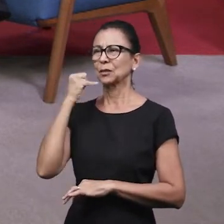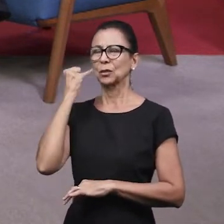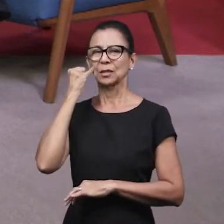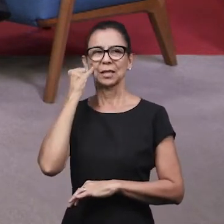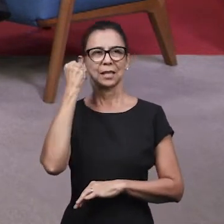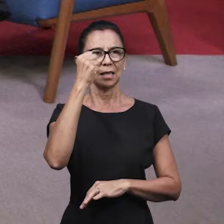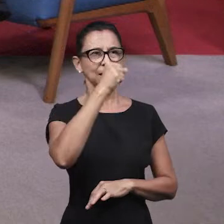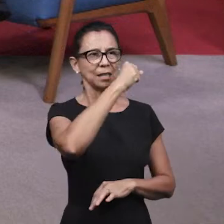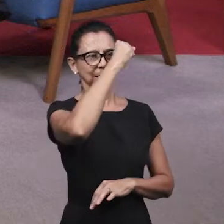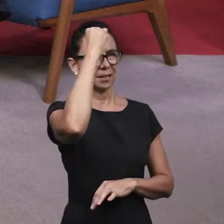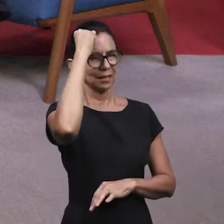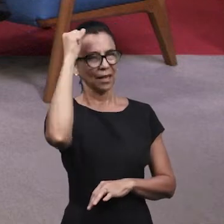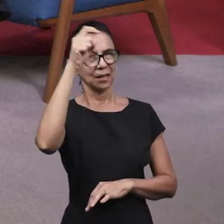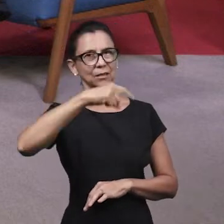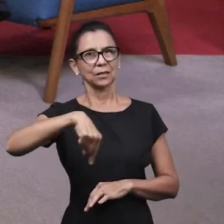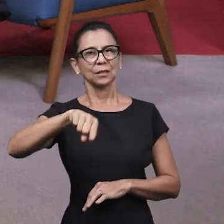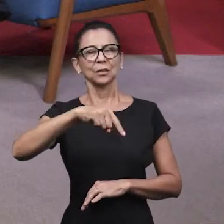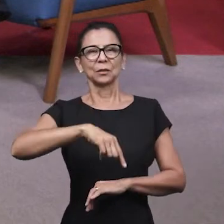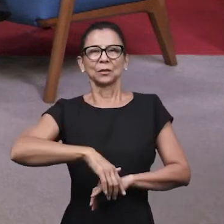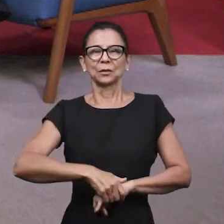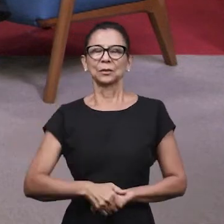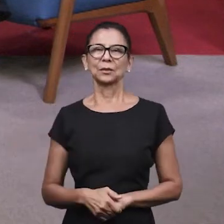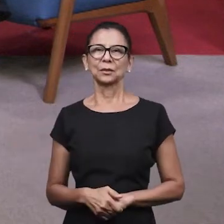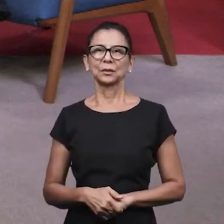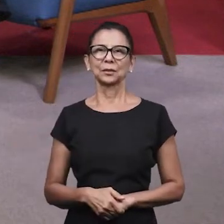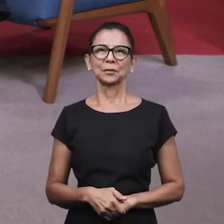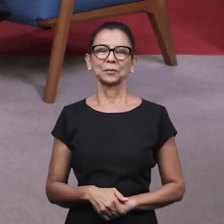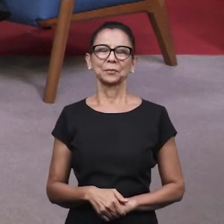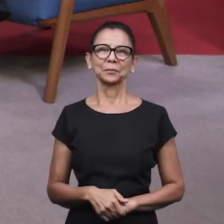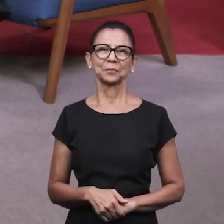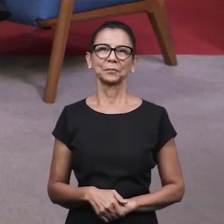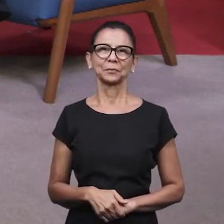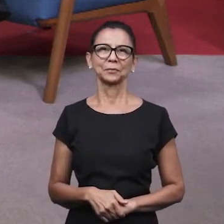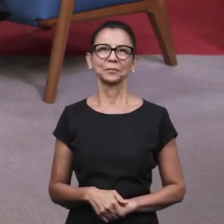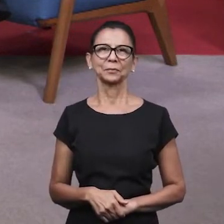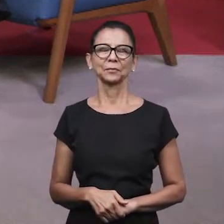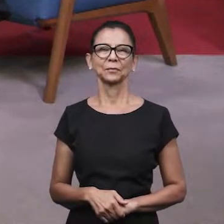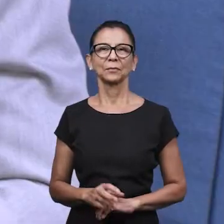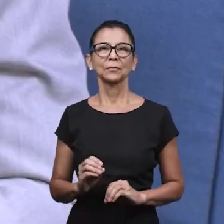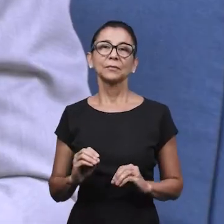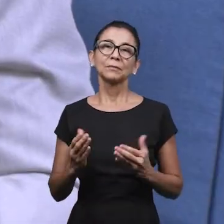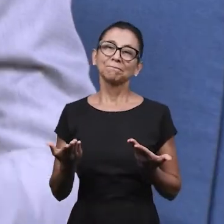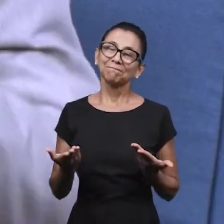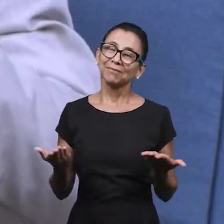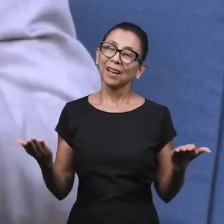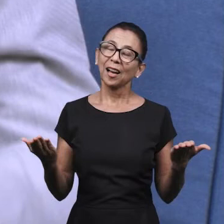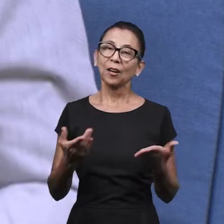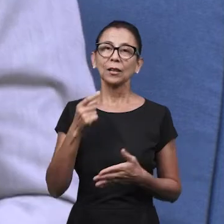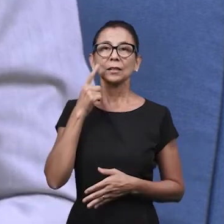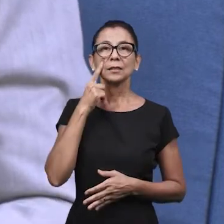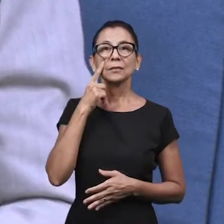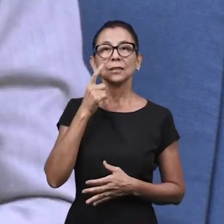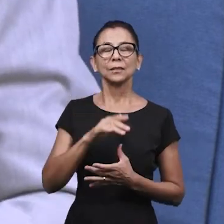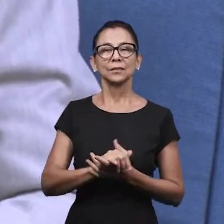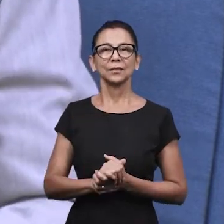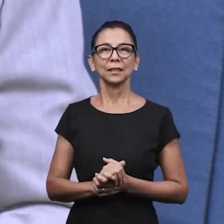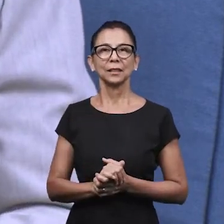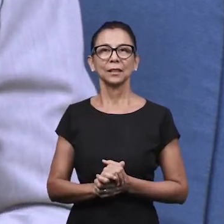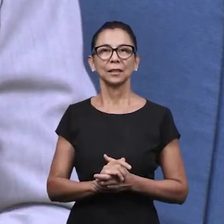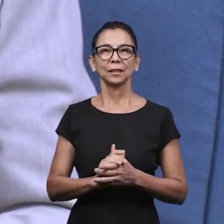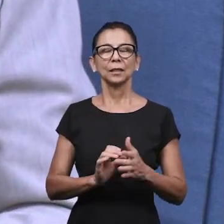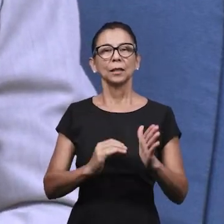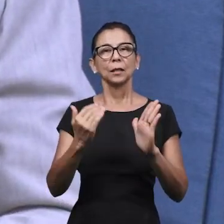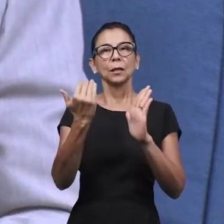Seigneur, passez au séjour, la paix du Seigneur à tous, bien-aimés. La paix du Seigneur, la paix du Seigneur à tous. Très bien. Et maintenant, vous assistez au volet organisation